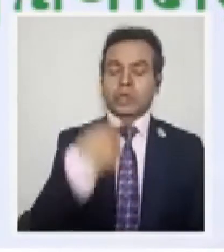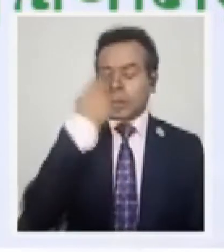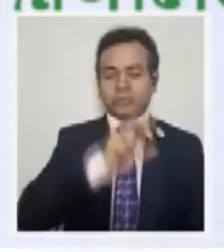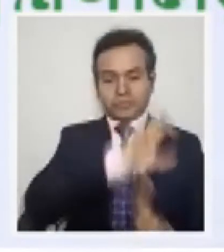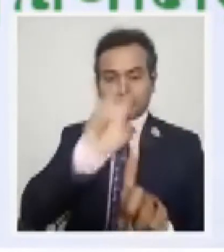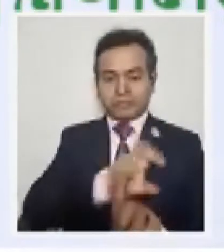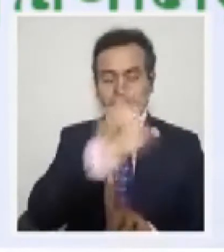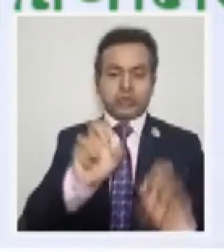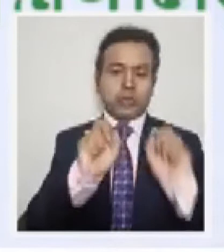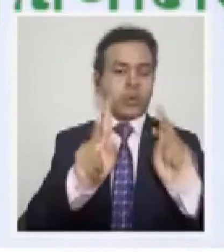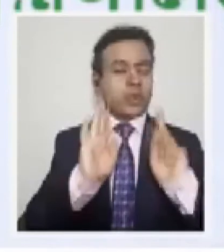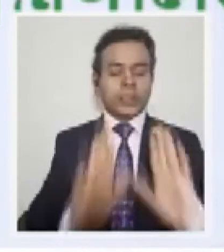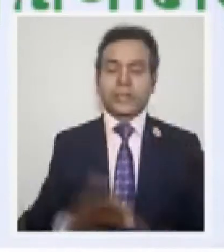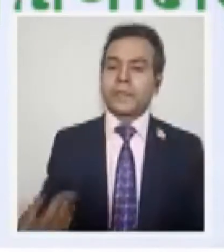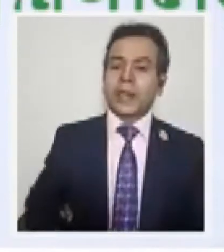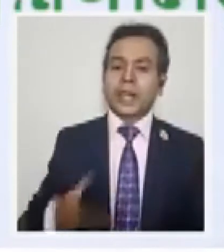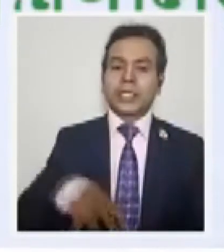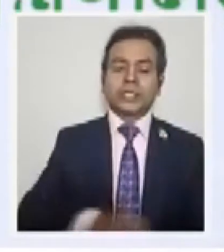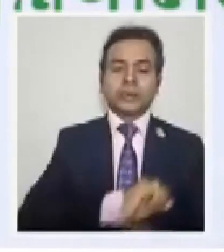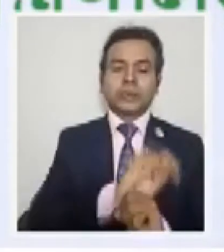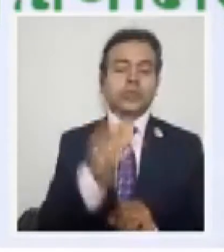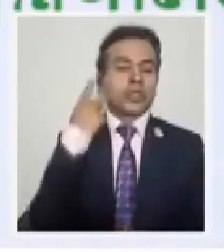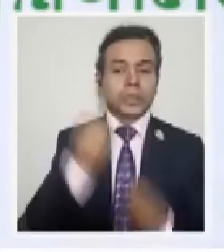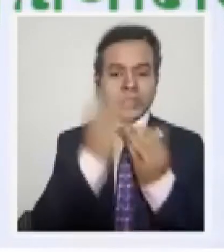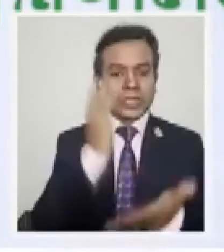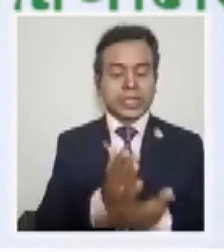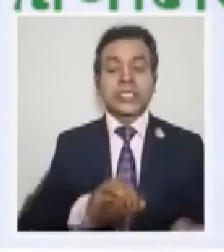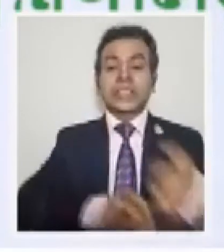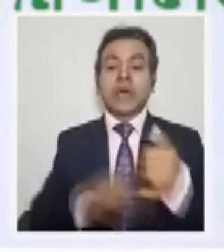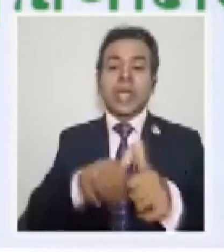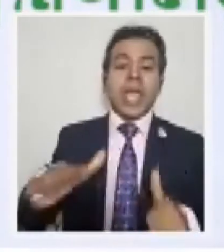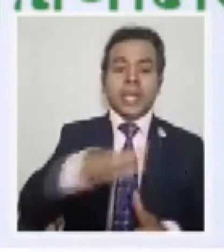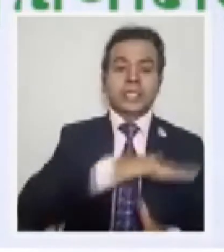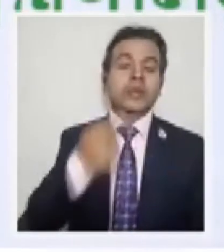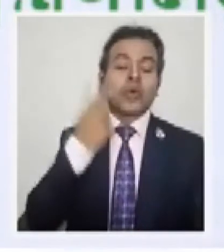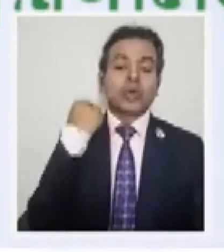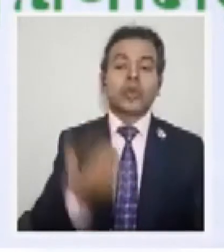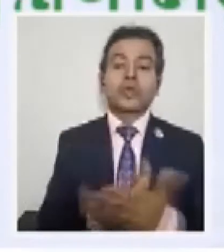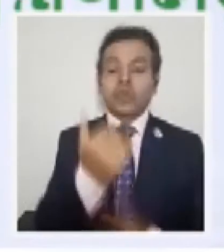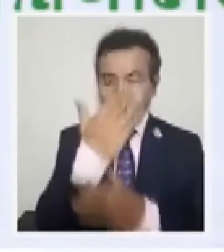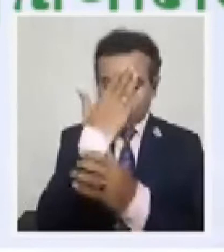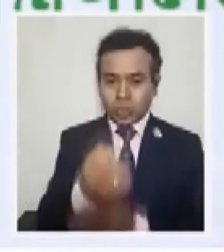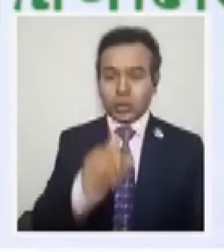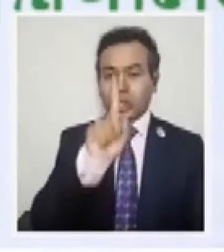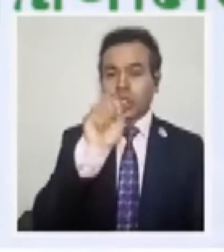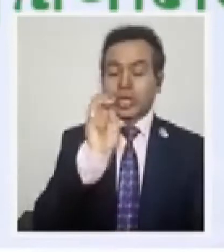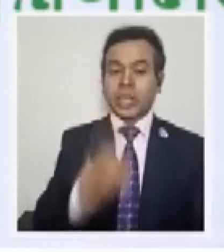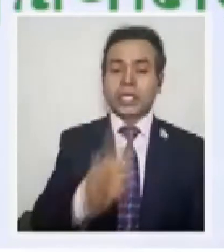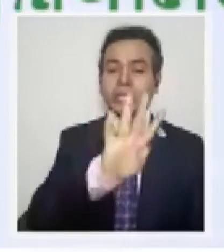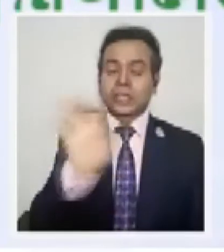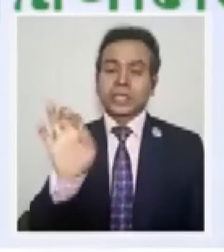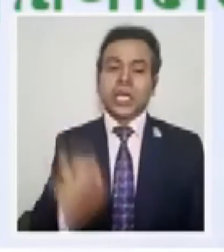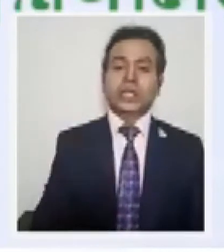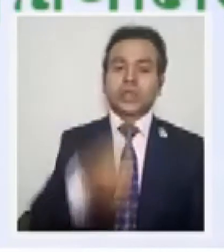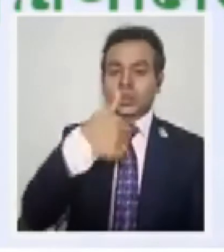রেল স্টেশনে 7,029 জন। এই ছিল বাংলাদেশের তথ্য। দক্ষিণ